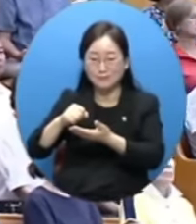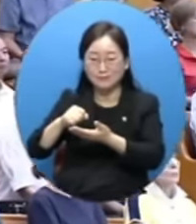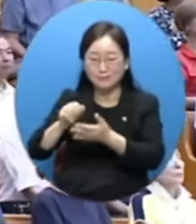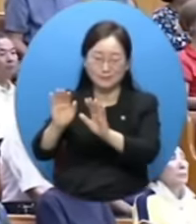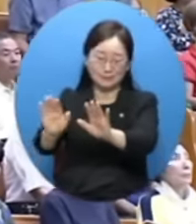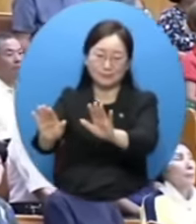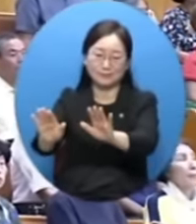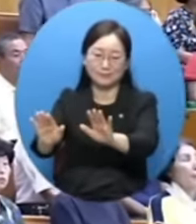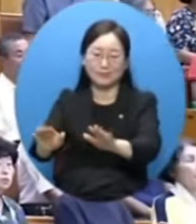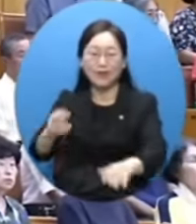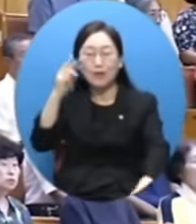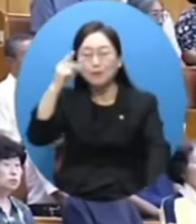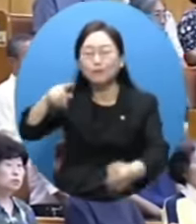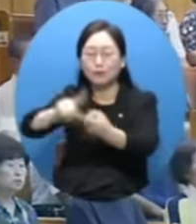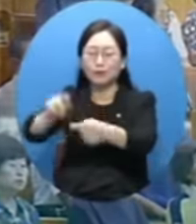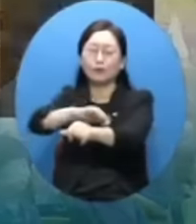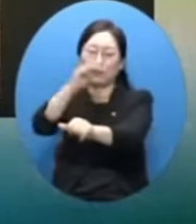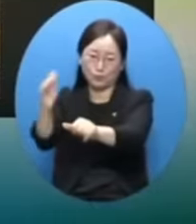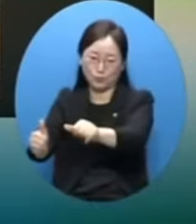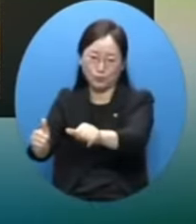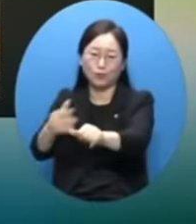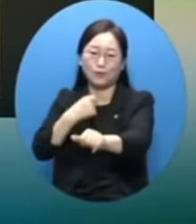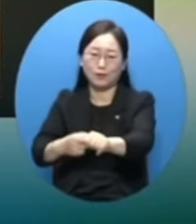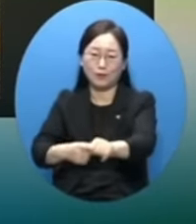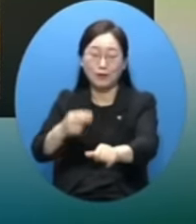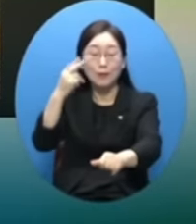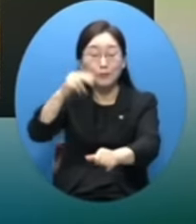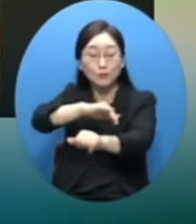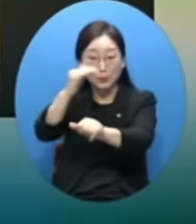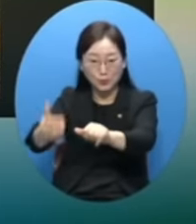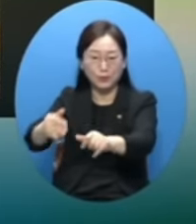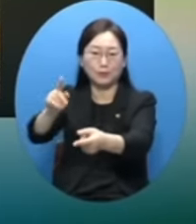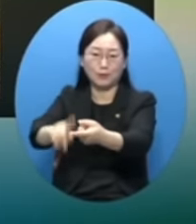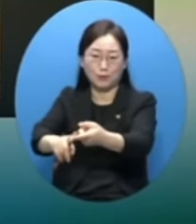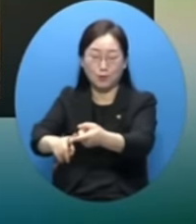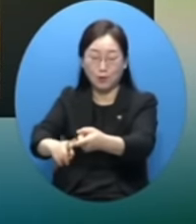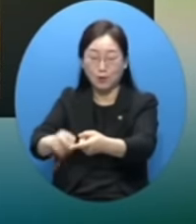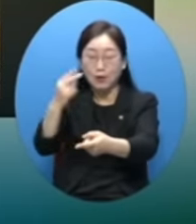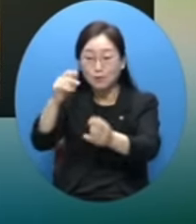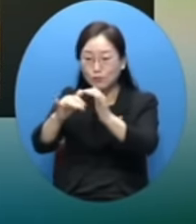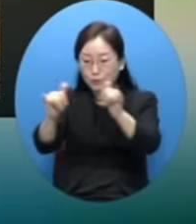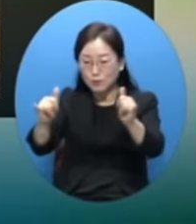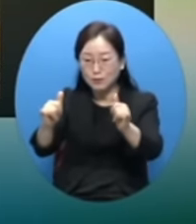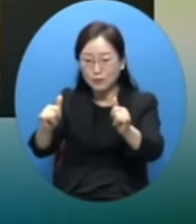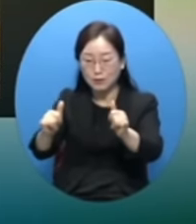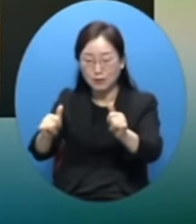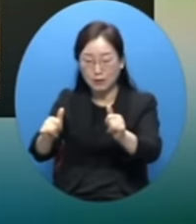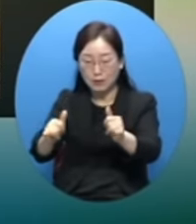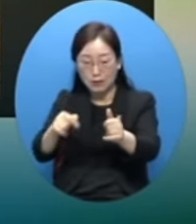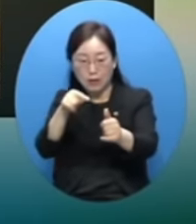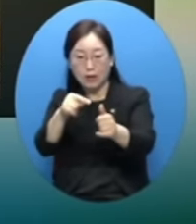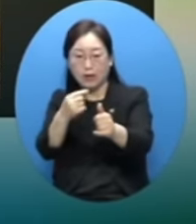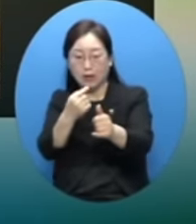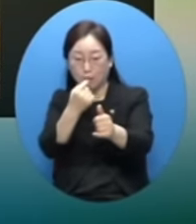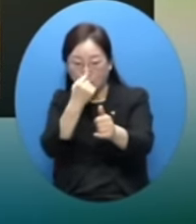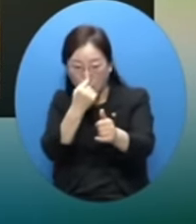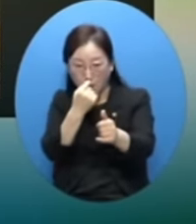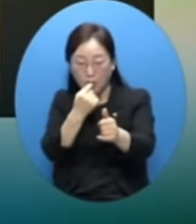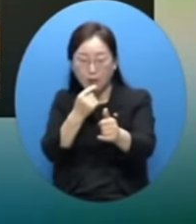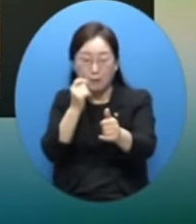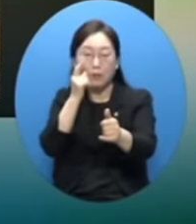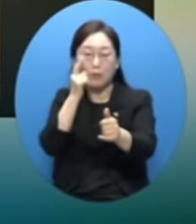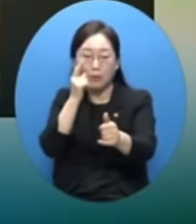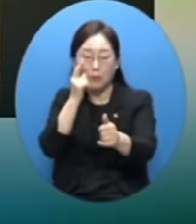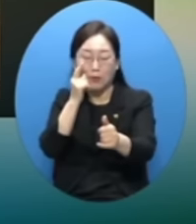거절하고 미국 땅에 묻기를 원했습니다. 아들이 미국에 묻혀서 미국 국민들이 교육적 빈곤이 청소년 범죄의 1차적인